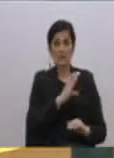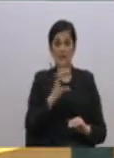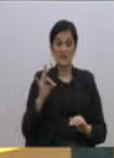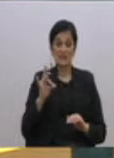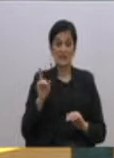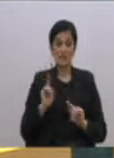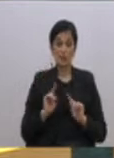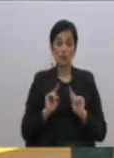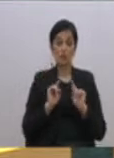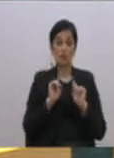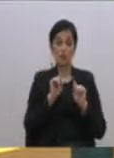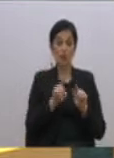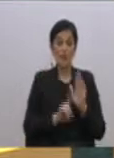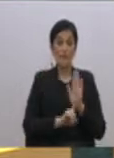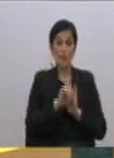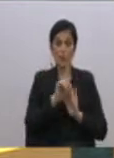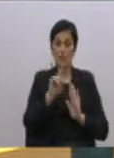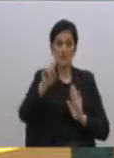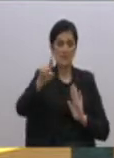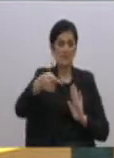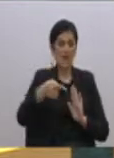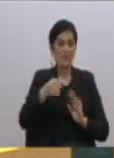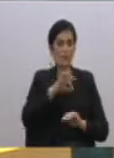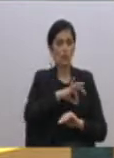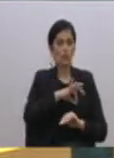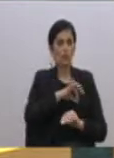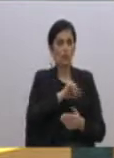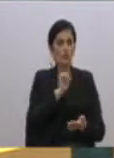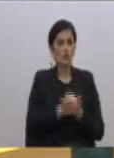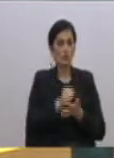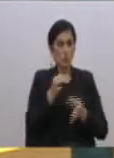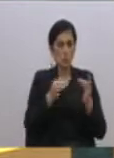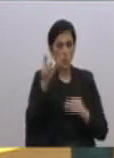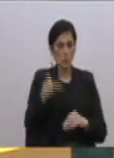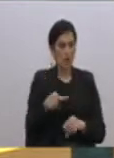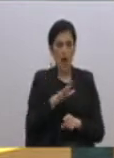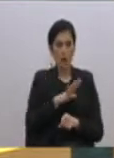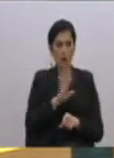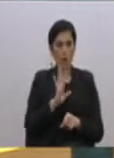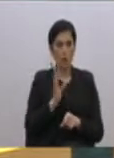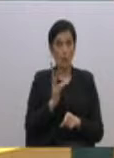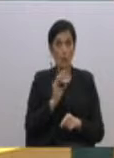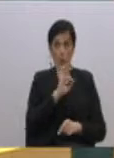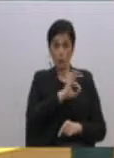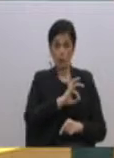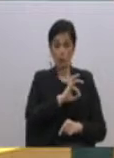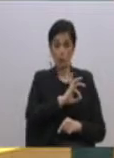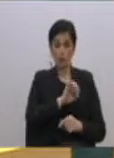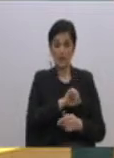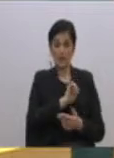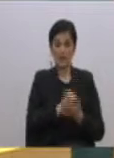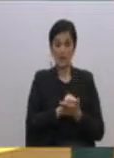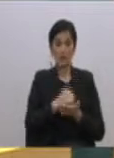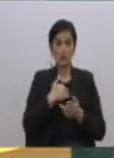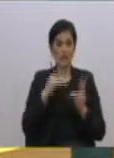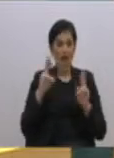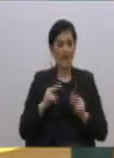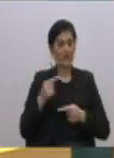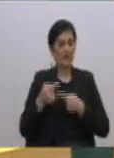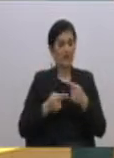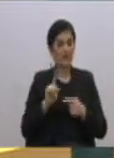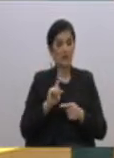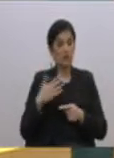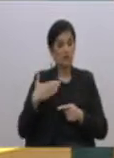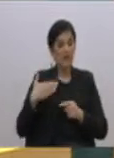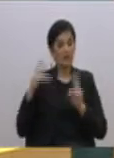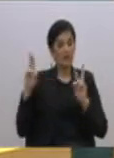საქართველოში დებულო არასდროს ყოფილა მოსამართლისთვის იურისტის დიპლომი. ანუ იურისტის დიპლომი ჩვენი ტრადიცია არ არის, ჩვენი ტრადიცია თუ